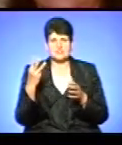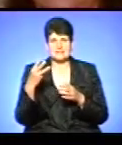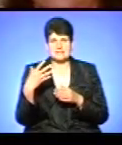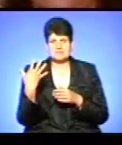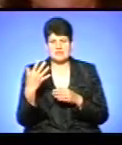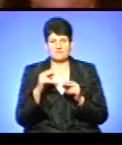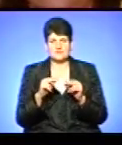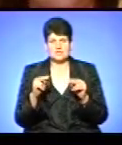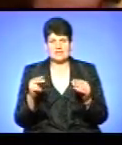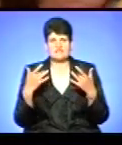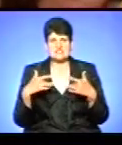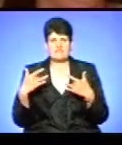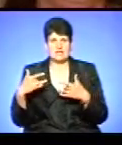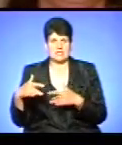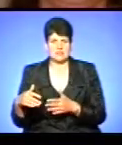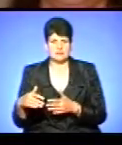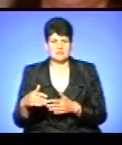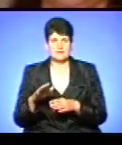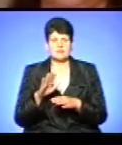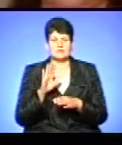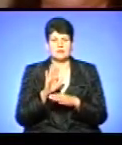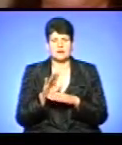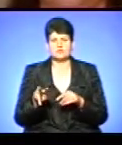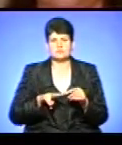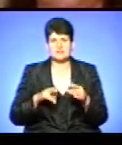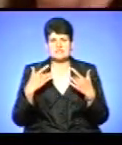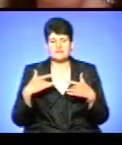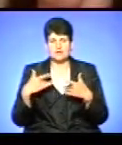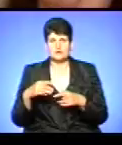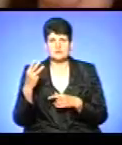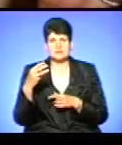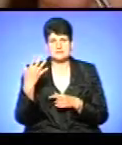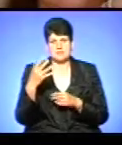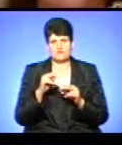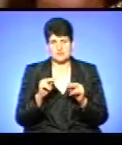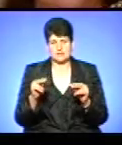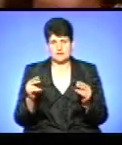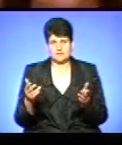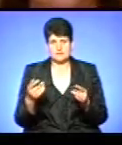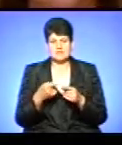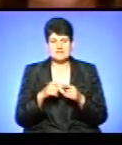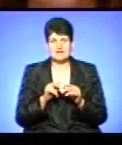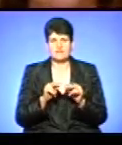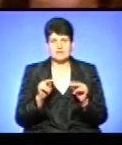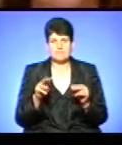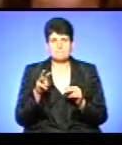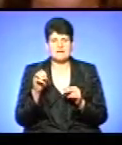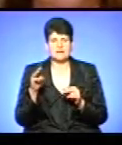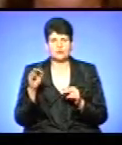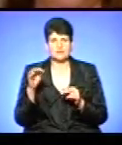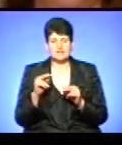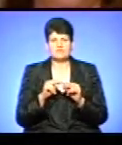35 вчителів звільнені. Наказом директора звільнено 35 вчителів. Це і викладачі-методисти,